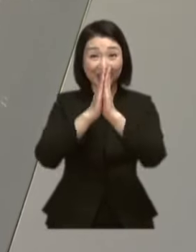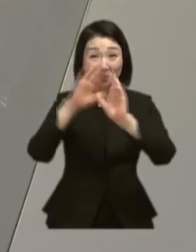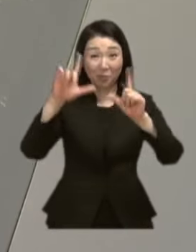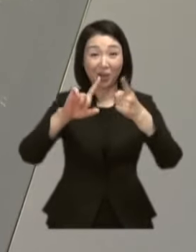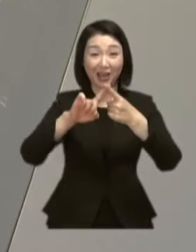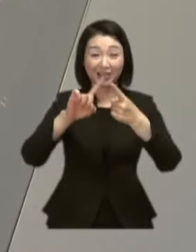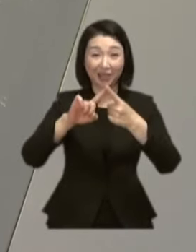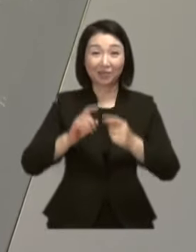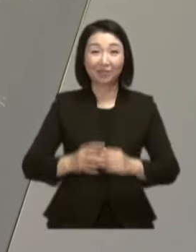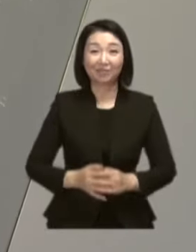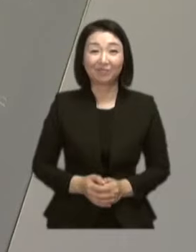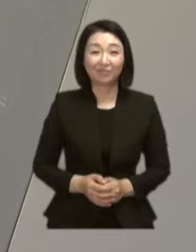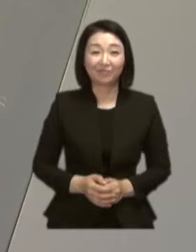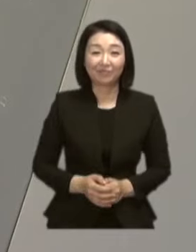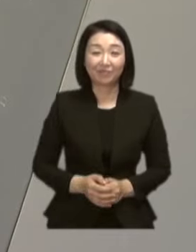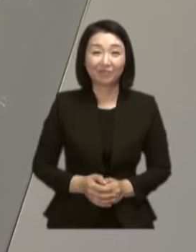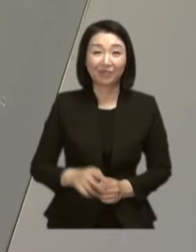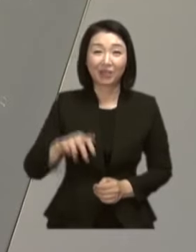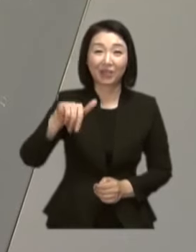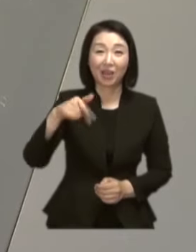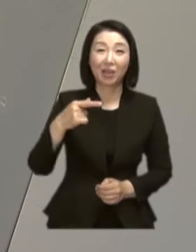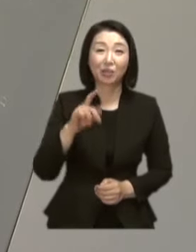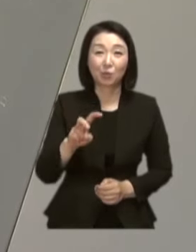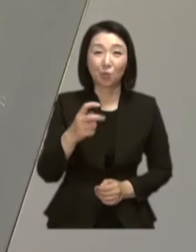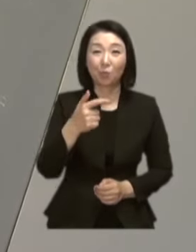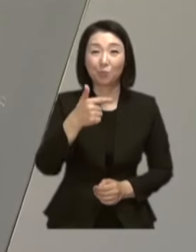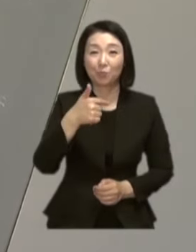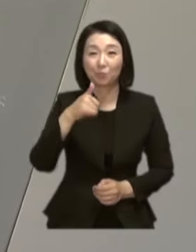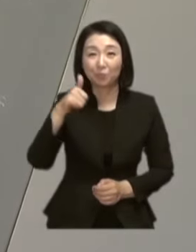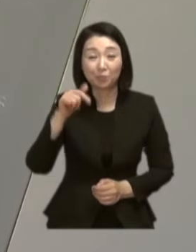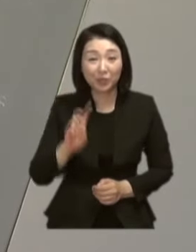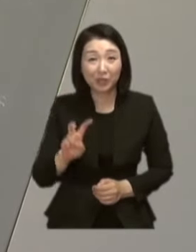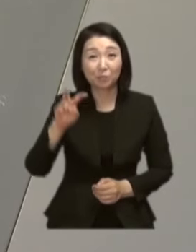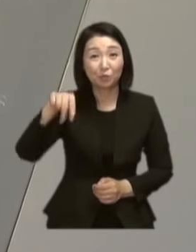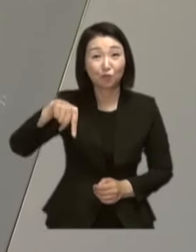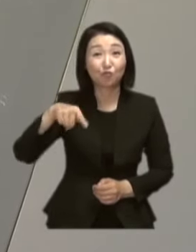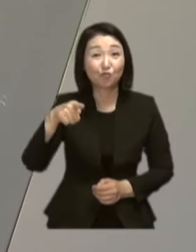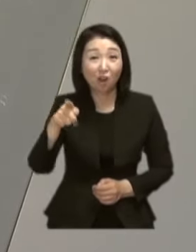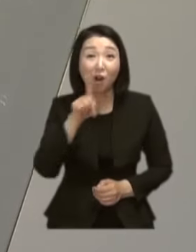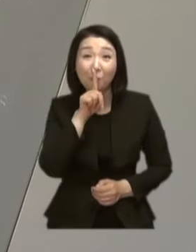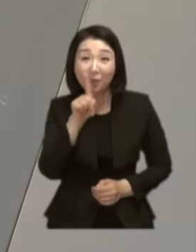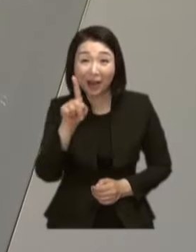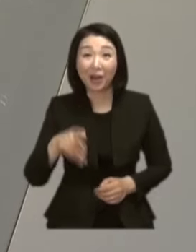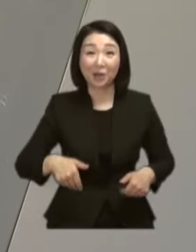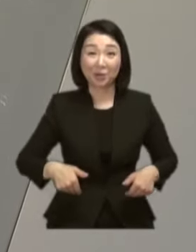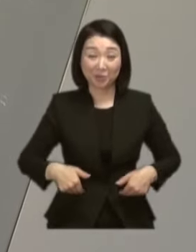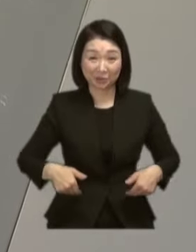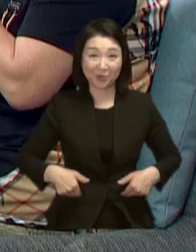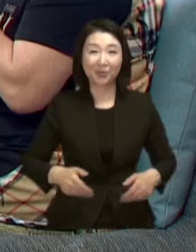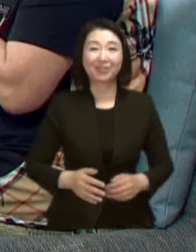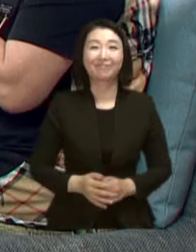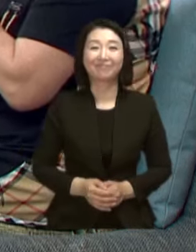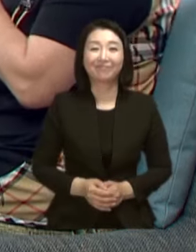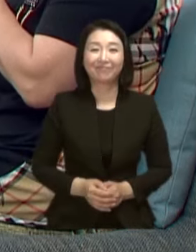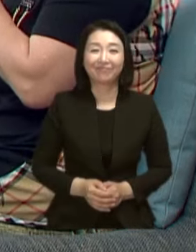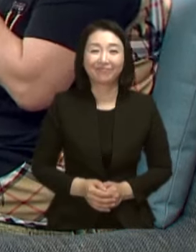하시고요. 네, 네. 줌립수어 이렇게 하시면 됩니다. 줌립수어? 네. 존립수어? 줌립수어. 줌립수어.